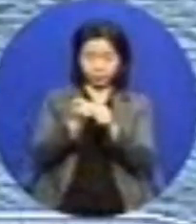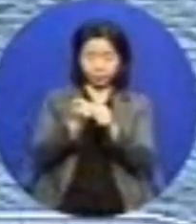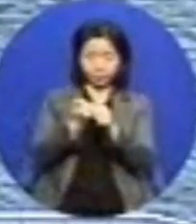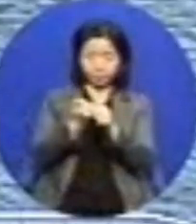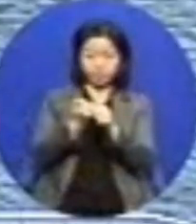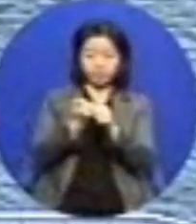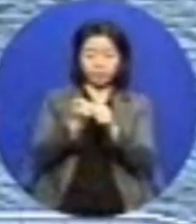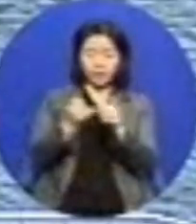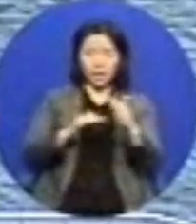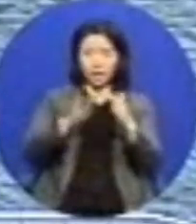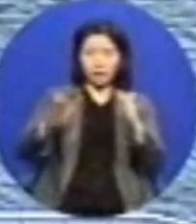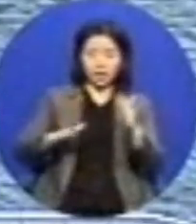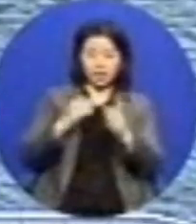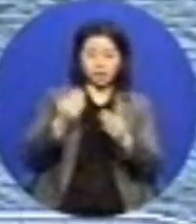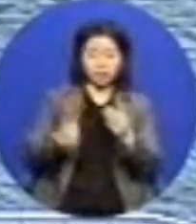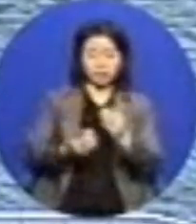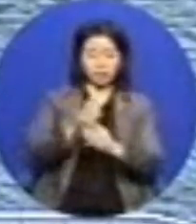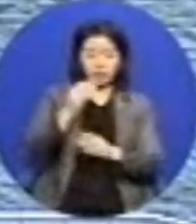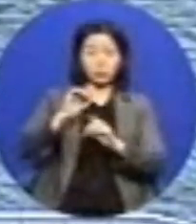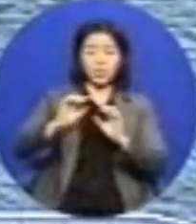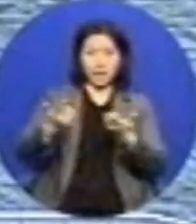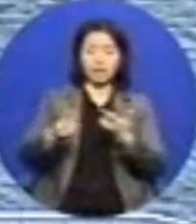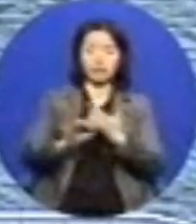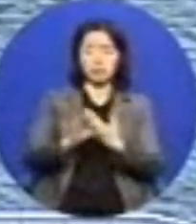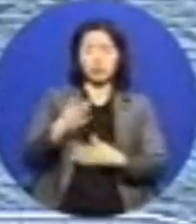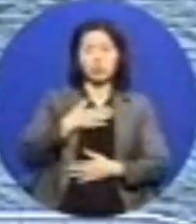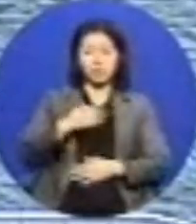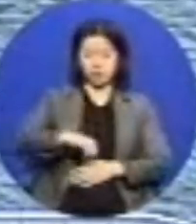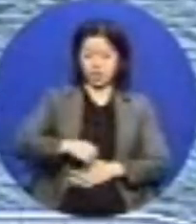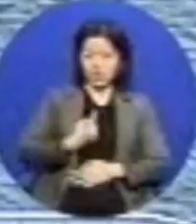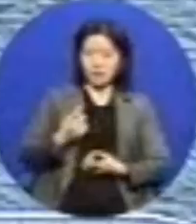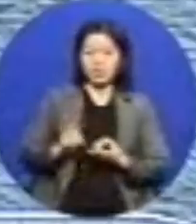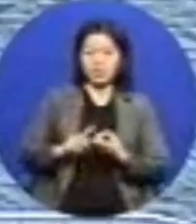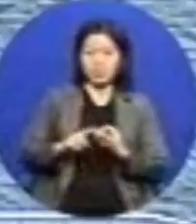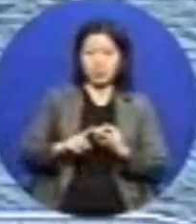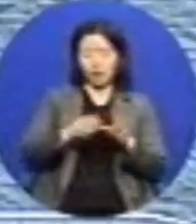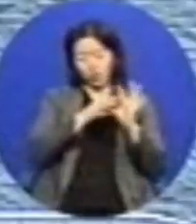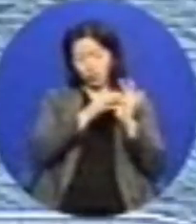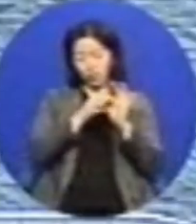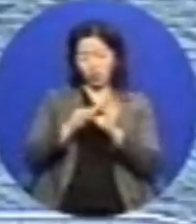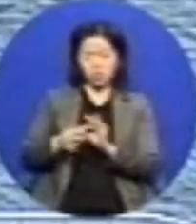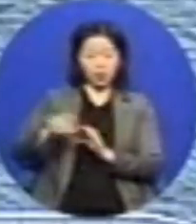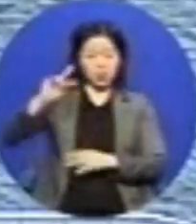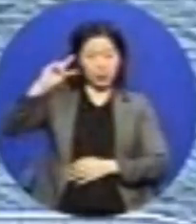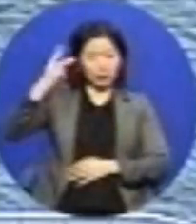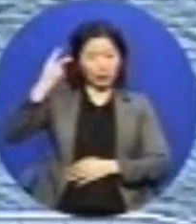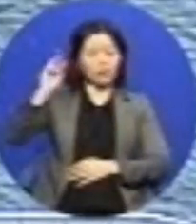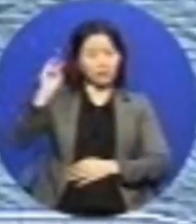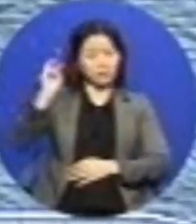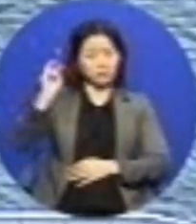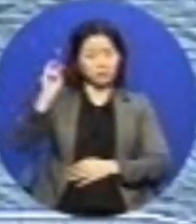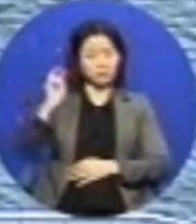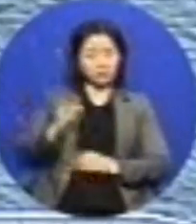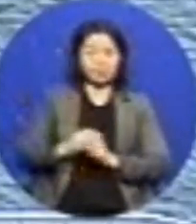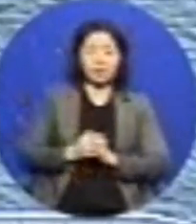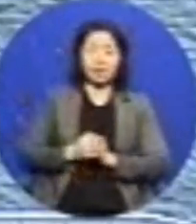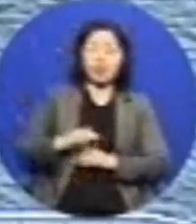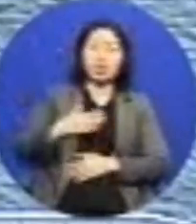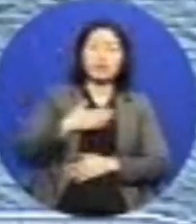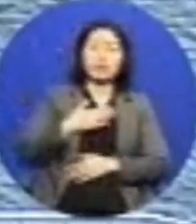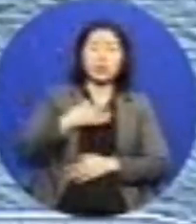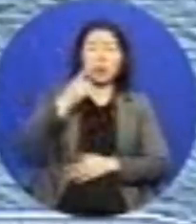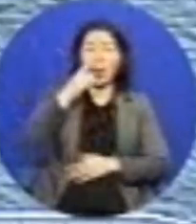이루지 않았다면 저는 저 자신에 대해서 계속 착각하며 살았을 겁니다 저희 어머님이